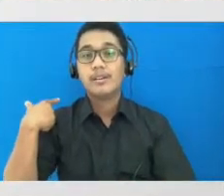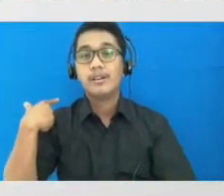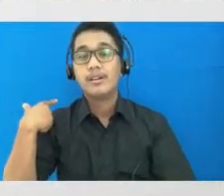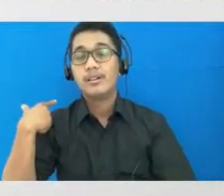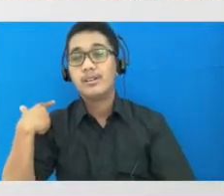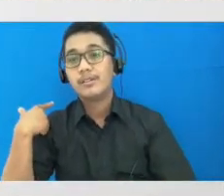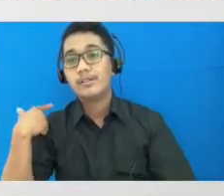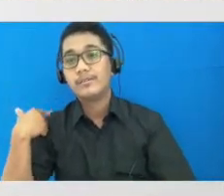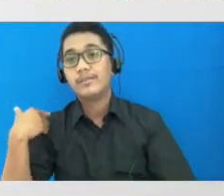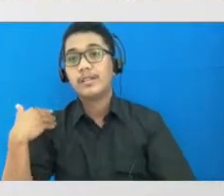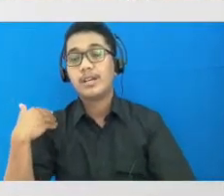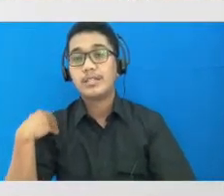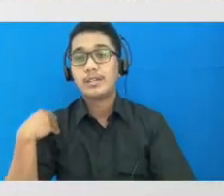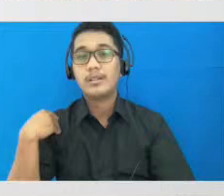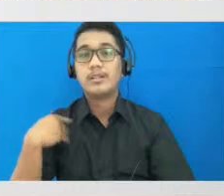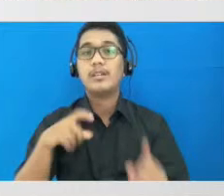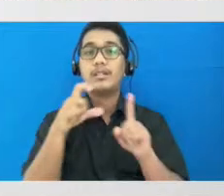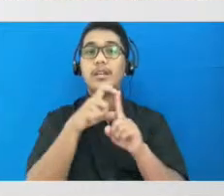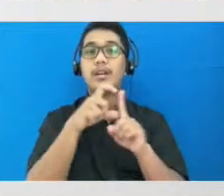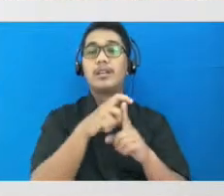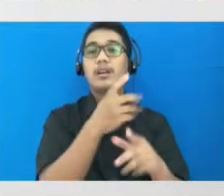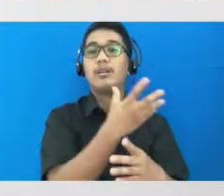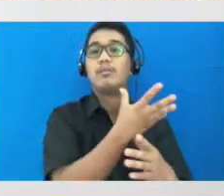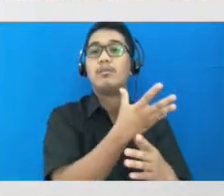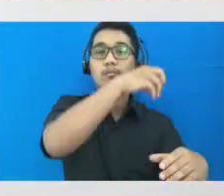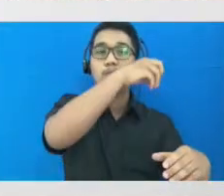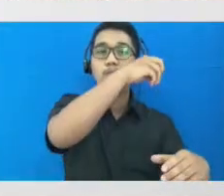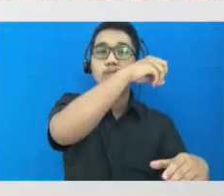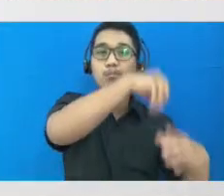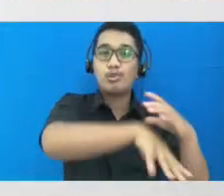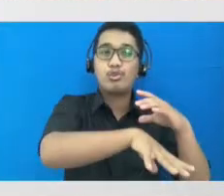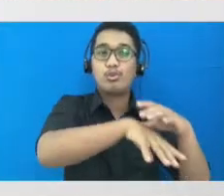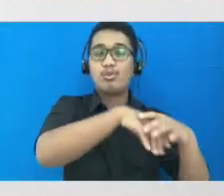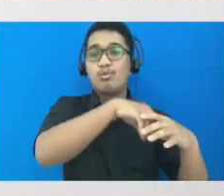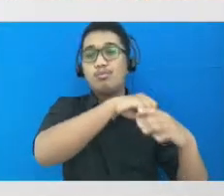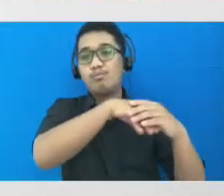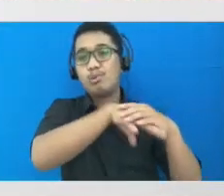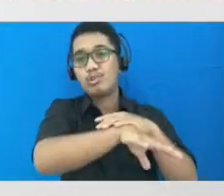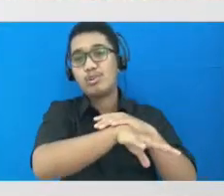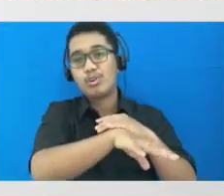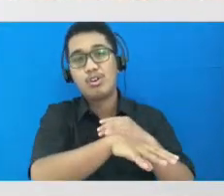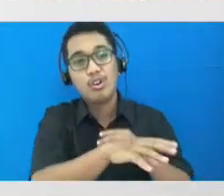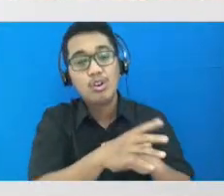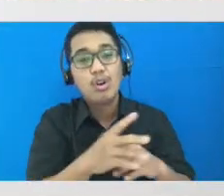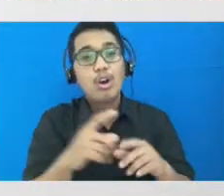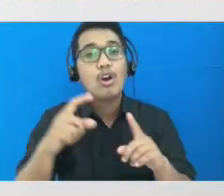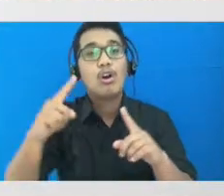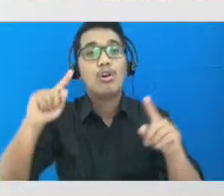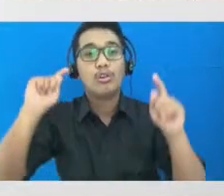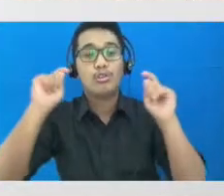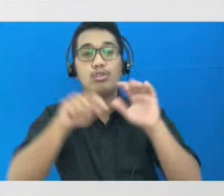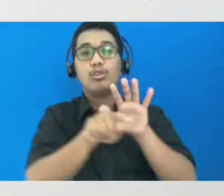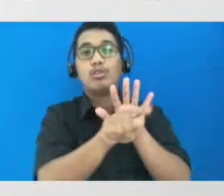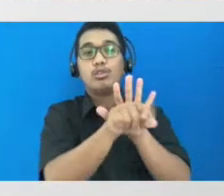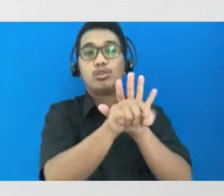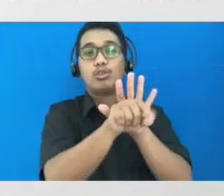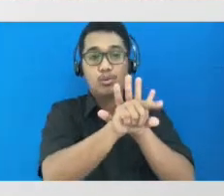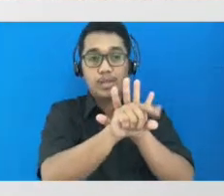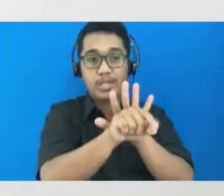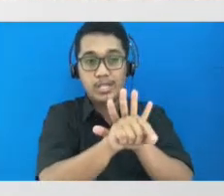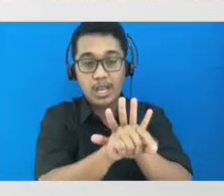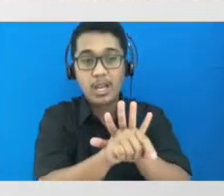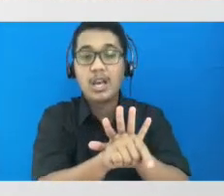internet, terjadinya kebocoran data Tokopedia, yaitu sejumlah 91 juta